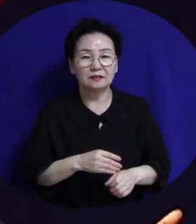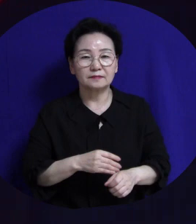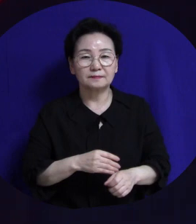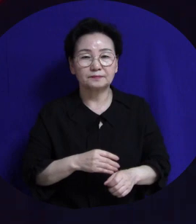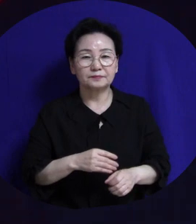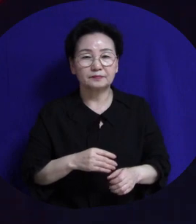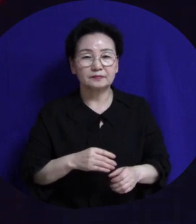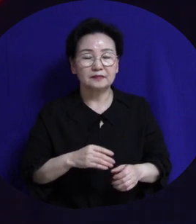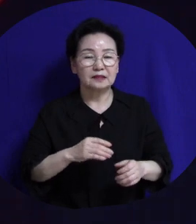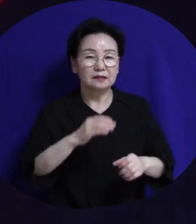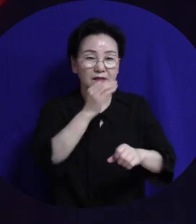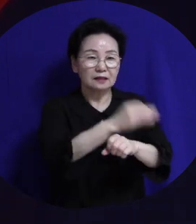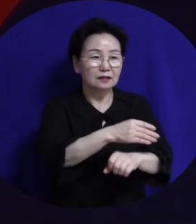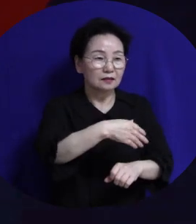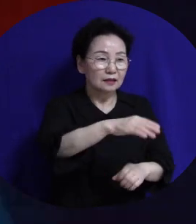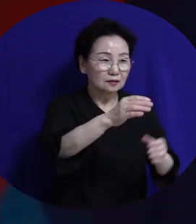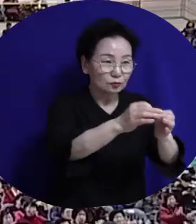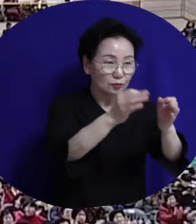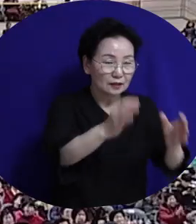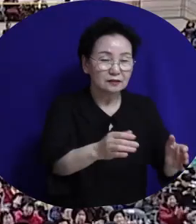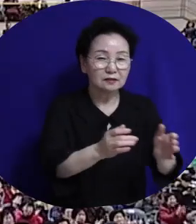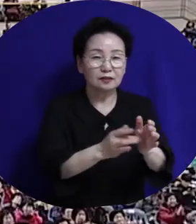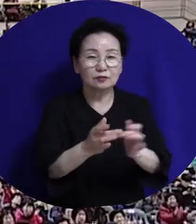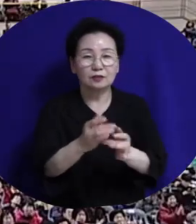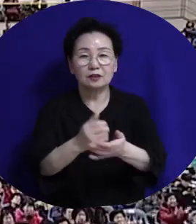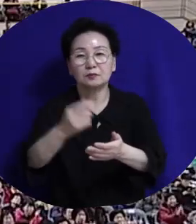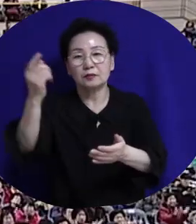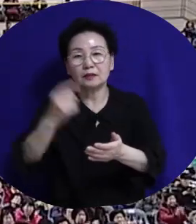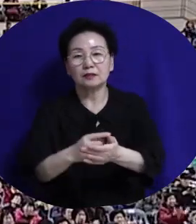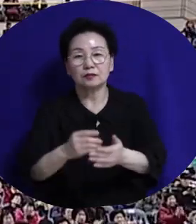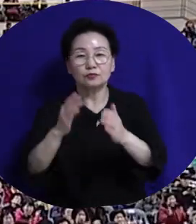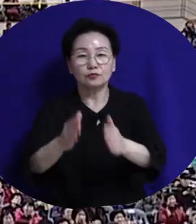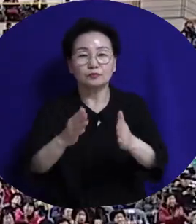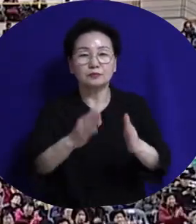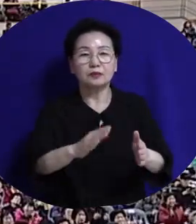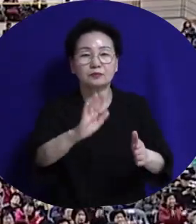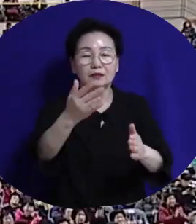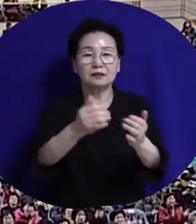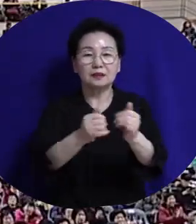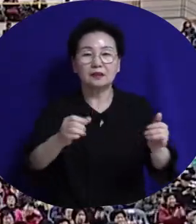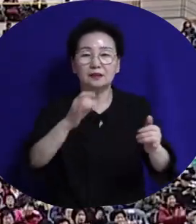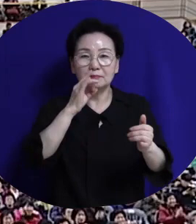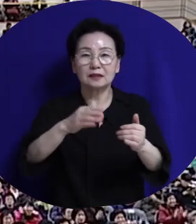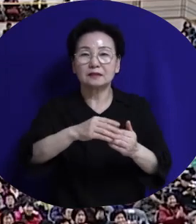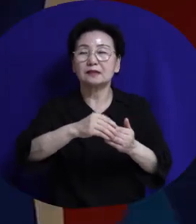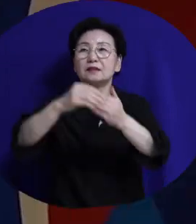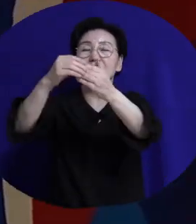파는 자에게 살아간 사이에 예수님이 온 걸 믿으면 박수야. 준비한 자만 들리고 왔다.